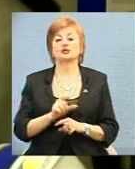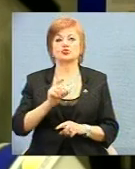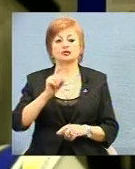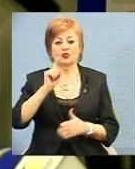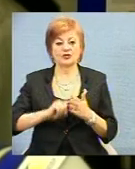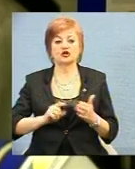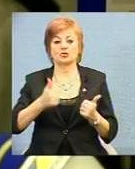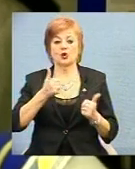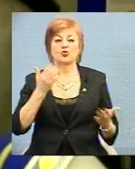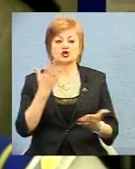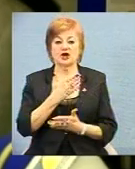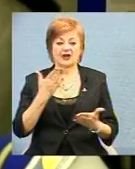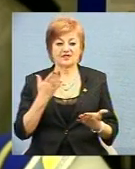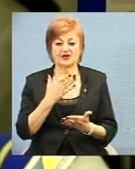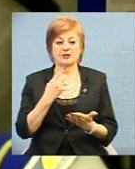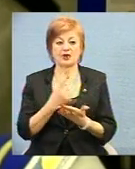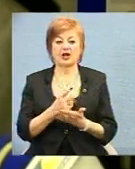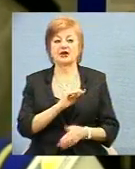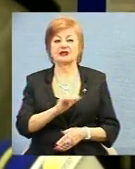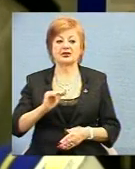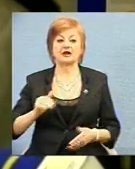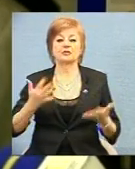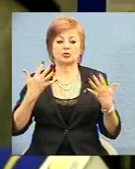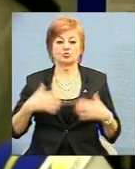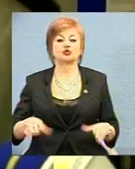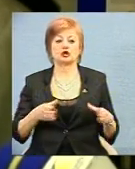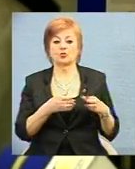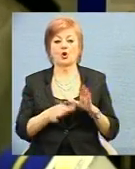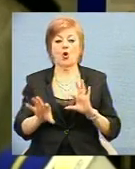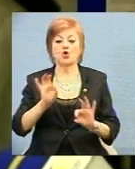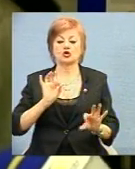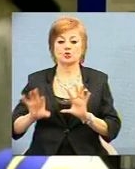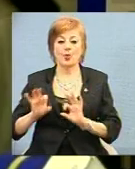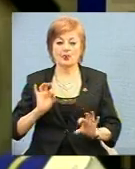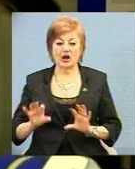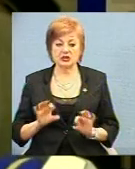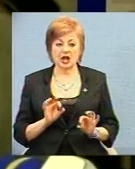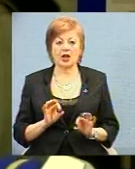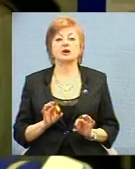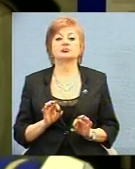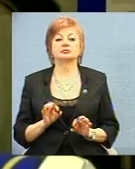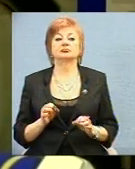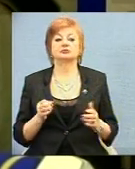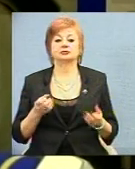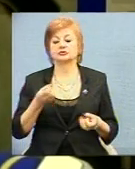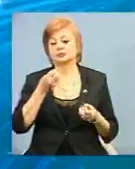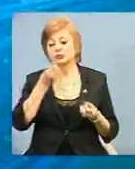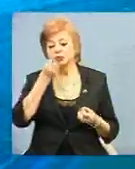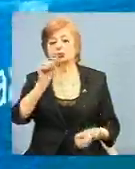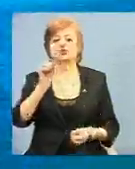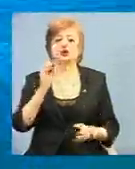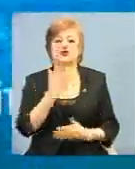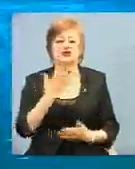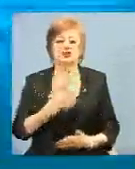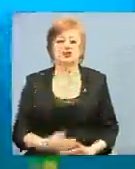цього ребята вже, тобто команда вже відбрала, відбирали вже кращі фільми.